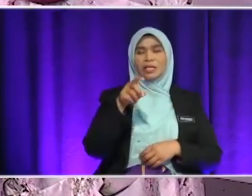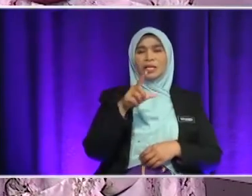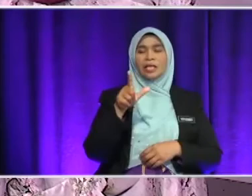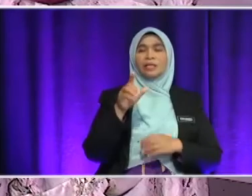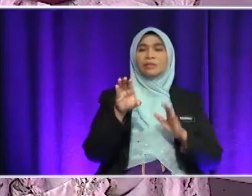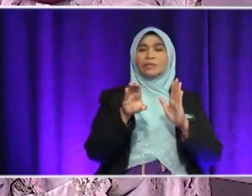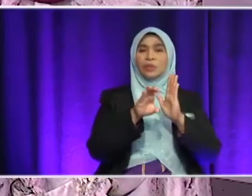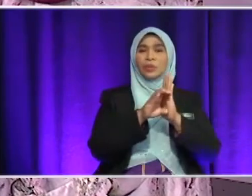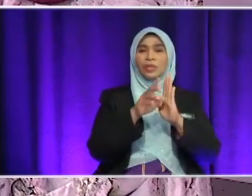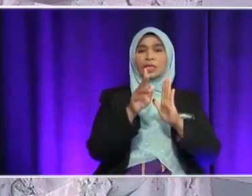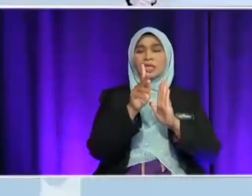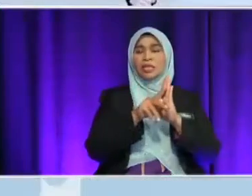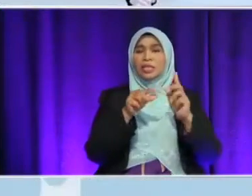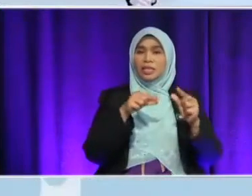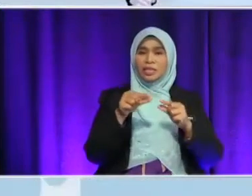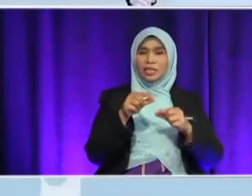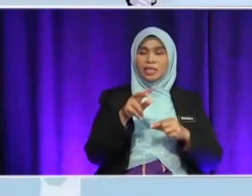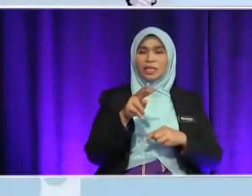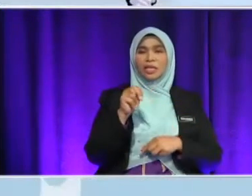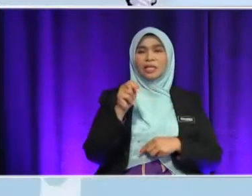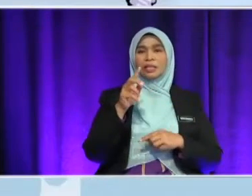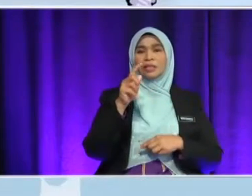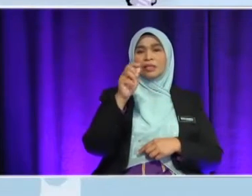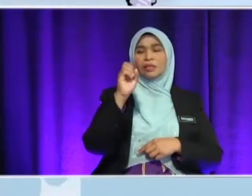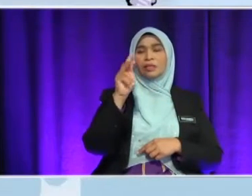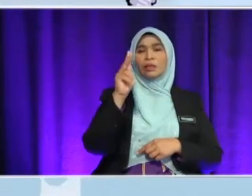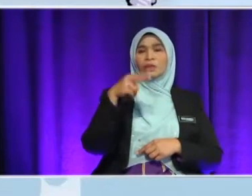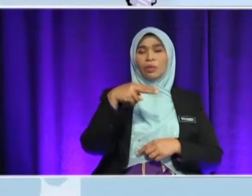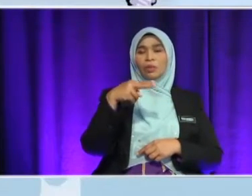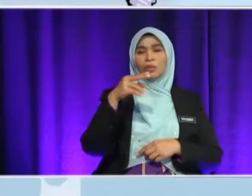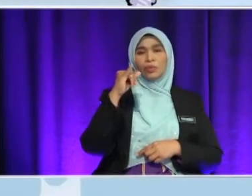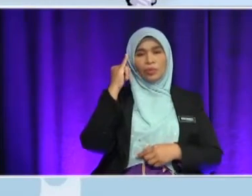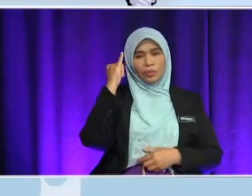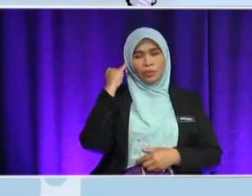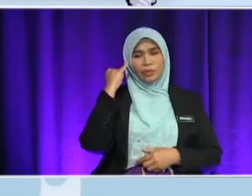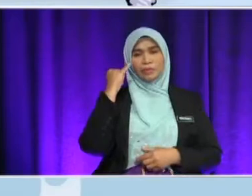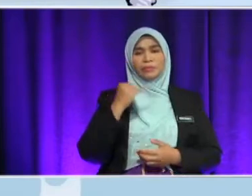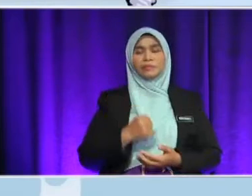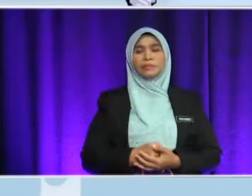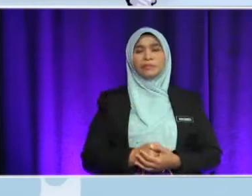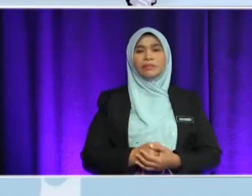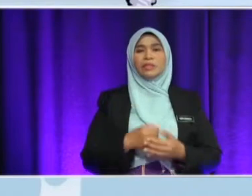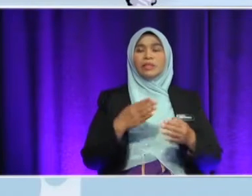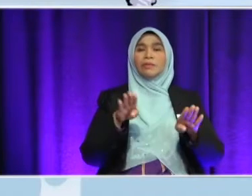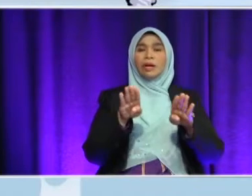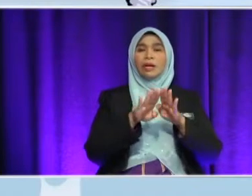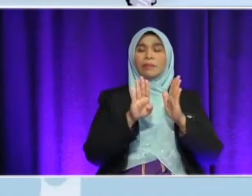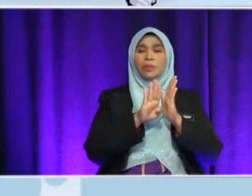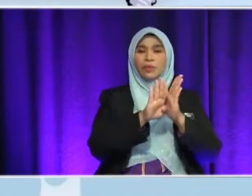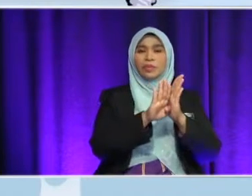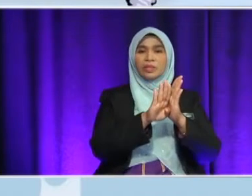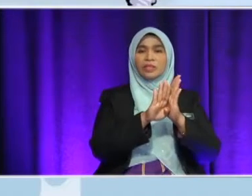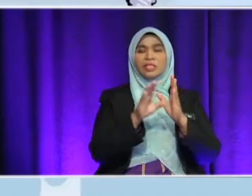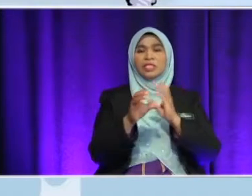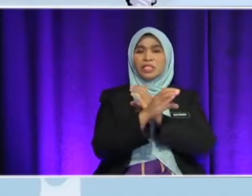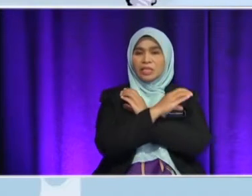dalam menuntut ilmu itu yang penting Zaman sekarang zaman anak-anak kita ini karena menuntut ilmu dulu sebagai bukti kecintaan terhadap ilmu pengetahuan